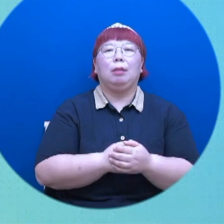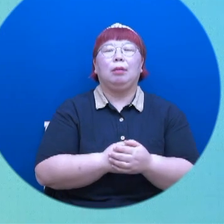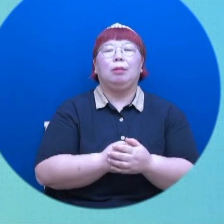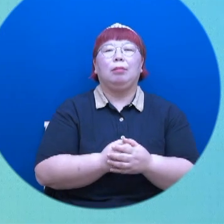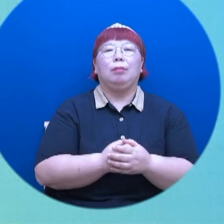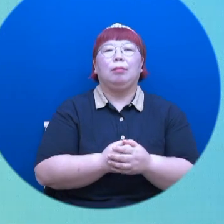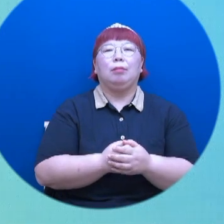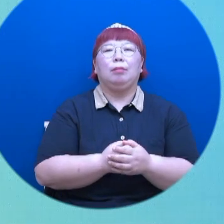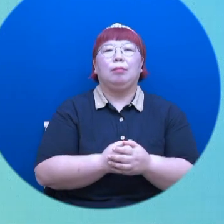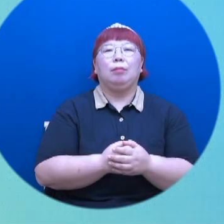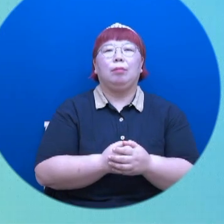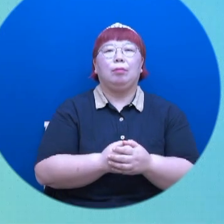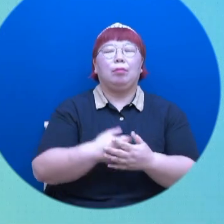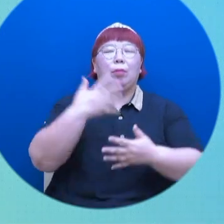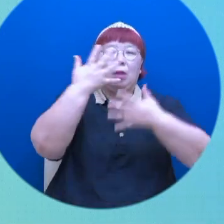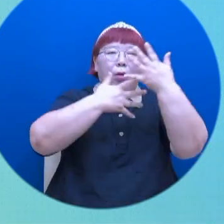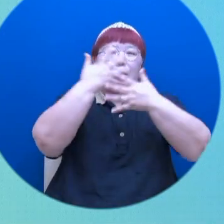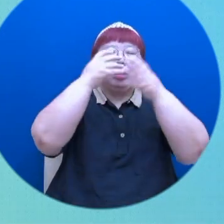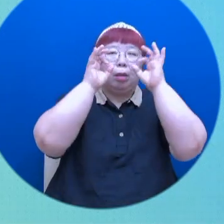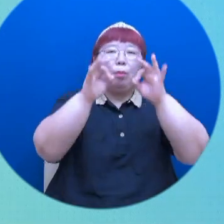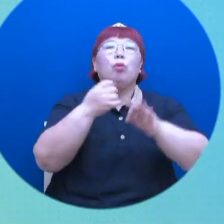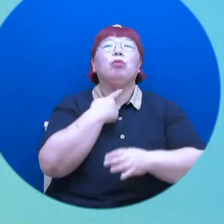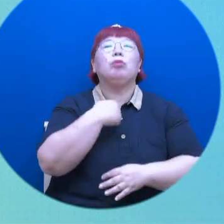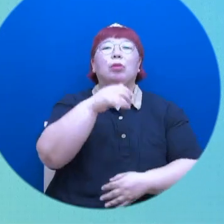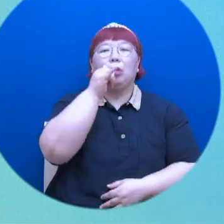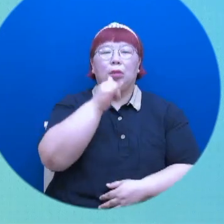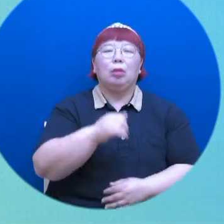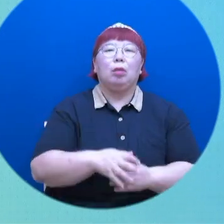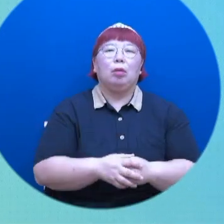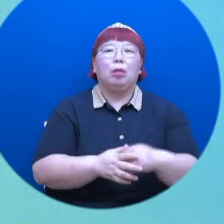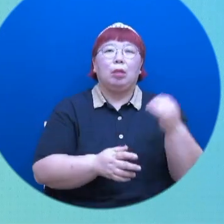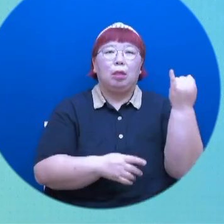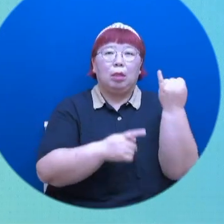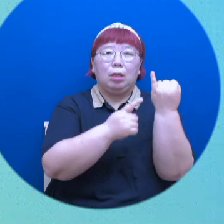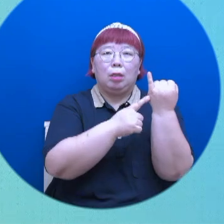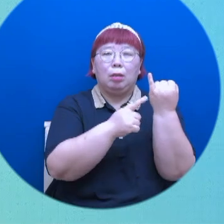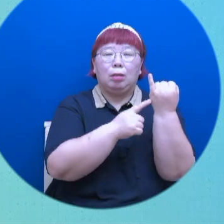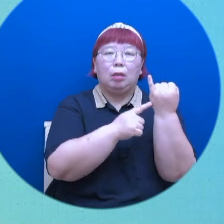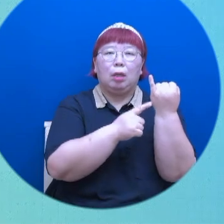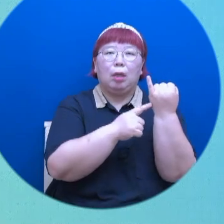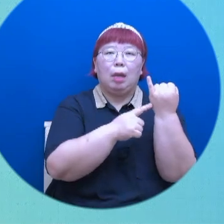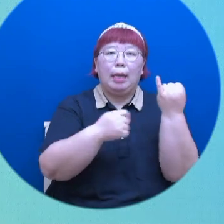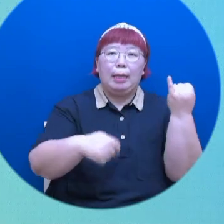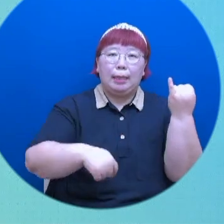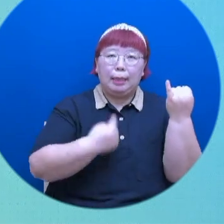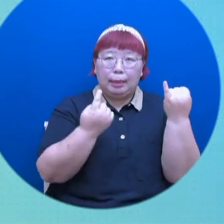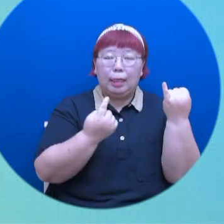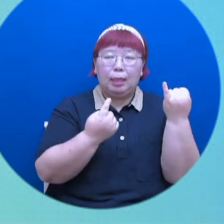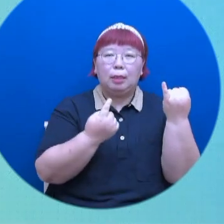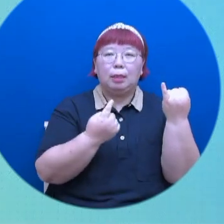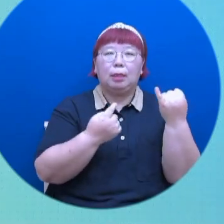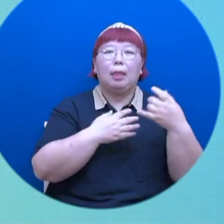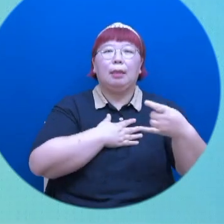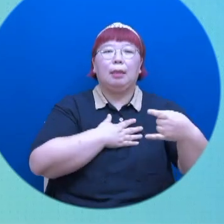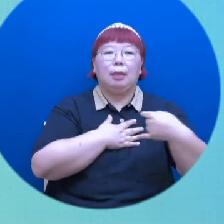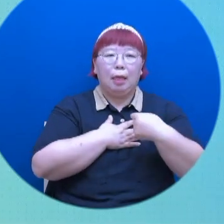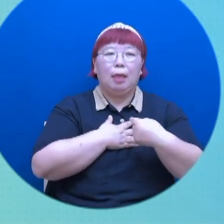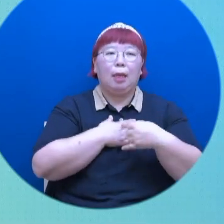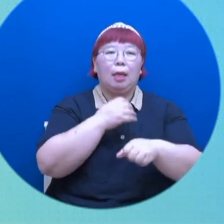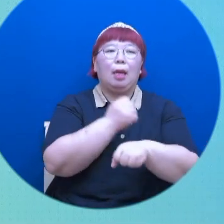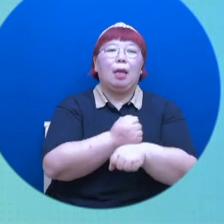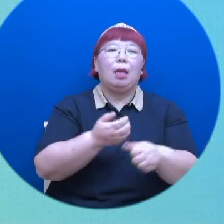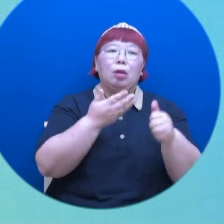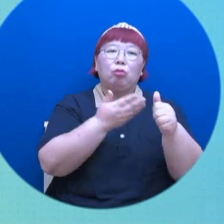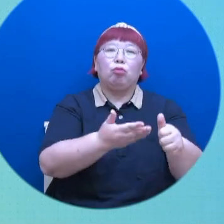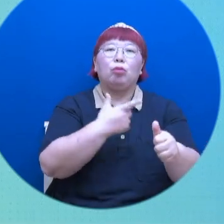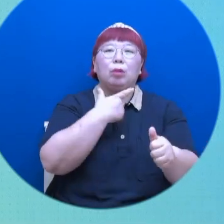최근에 한 영상을 봤는데요, 이 작가님께서 자기 자신에게 해주고 싶은 말을